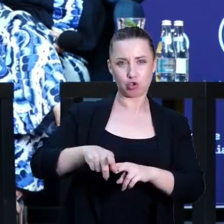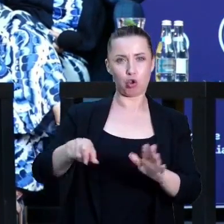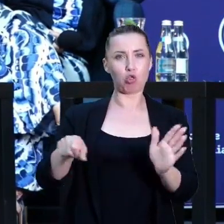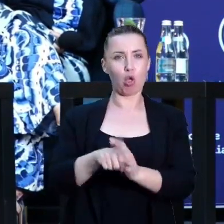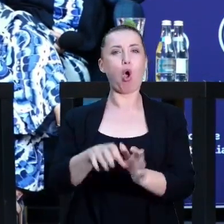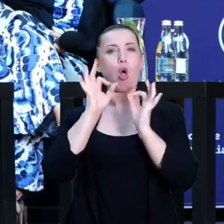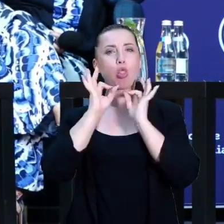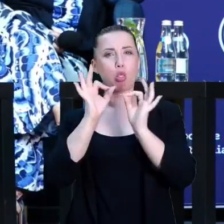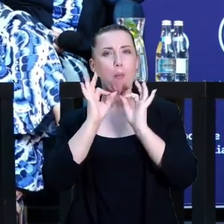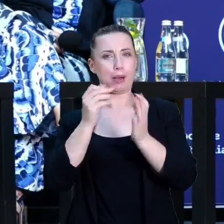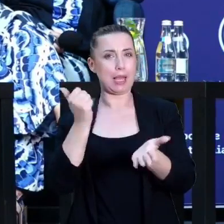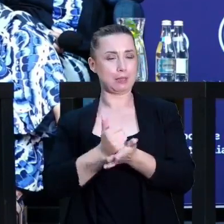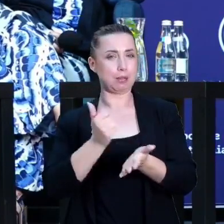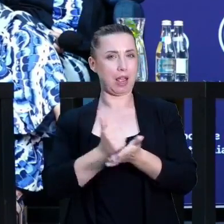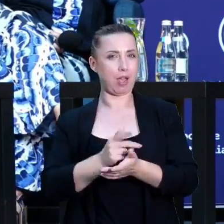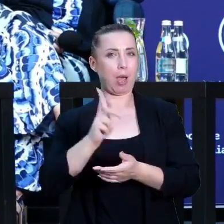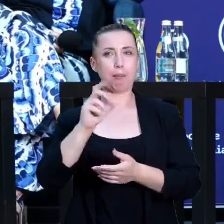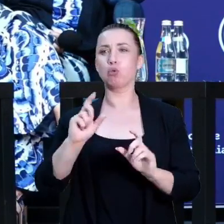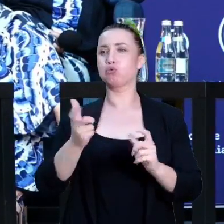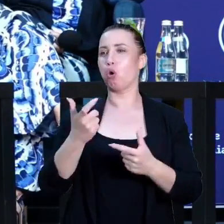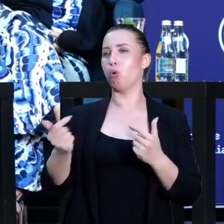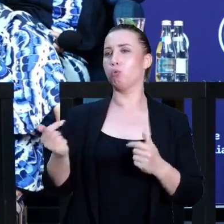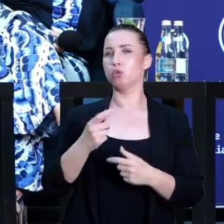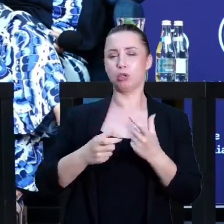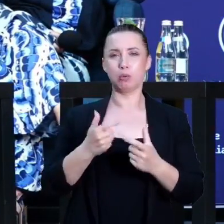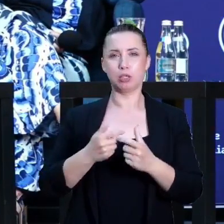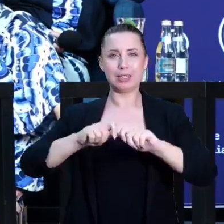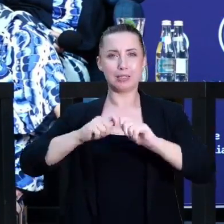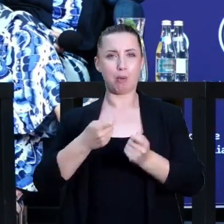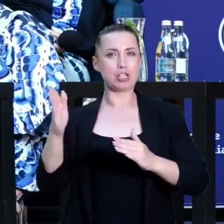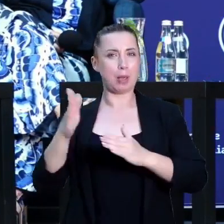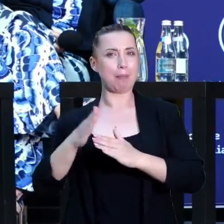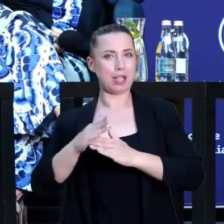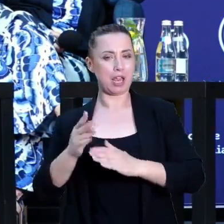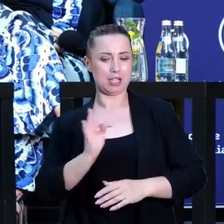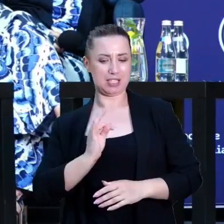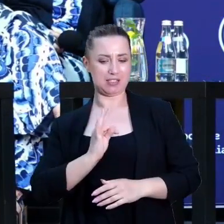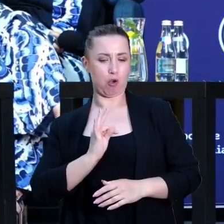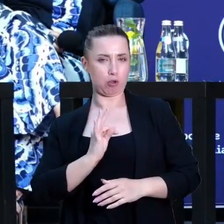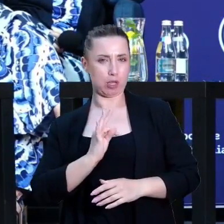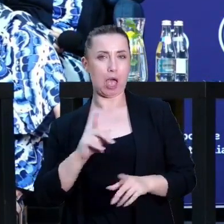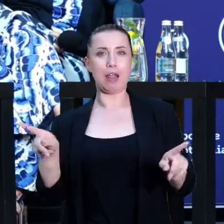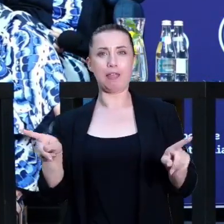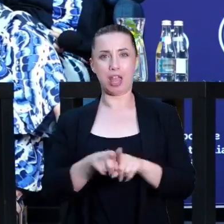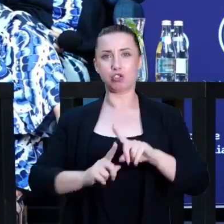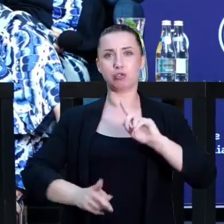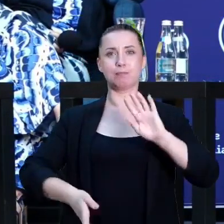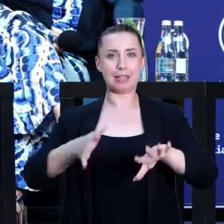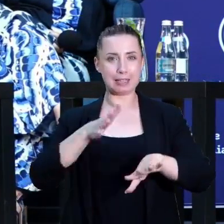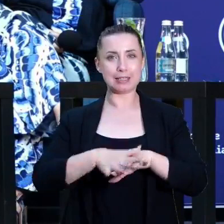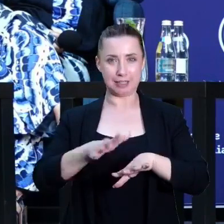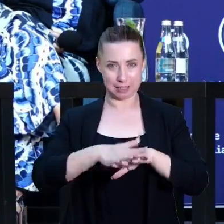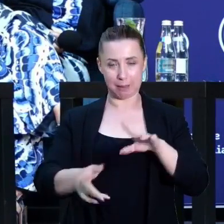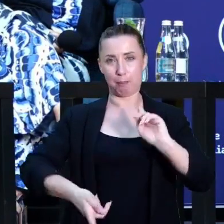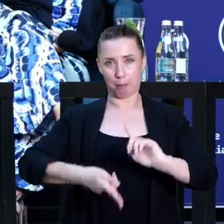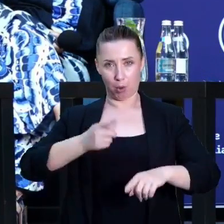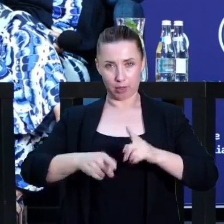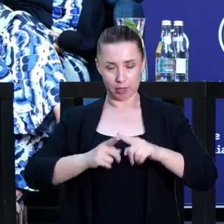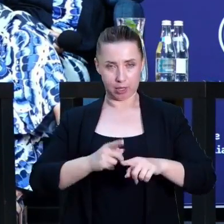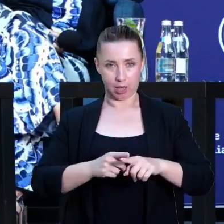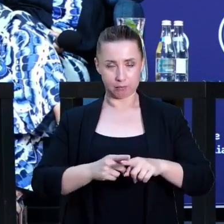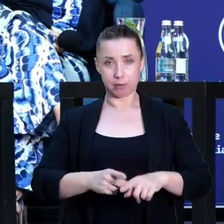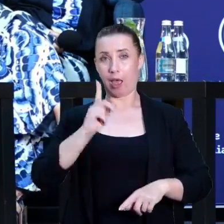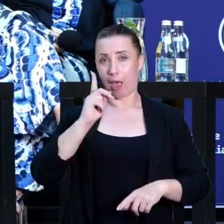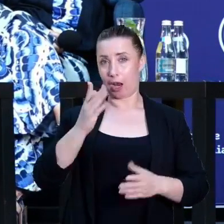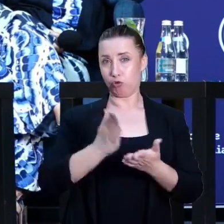jak wiemy, bo musimy pokonać nie tylko swoje bariery, ale też te właśnie narzucane nam. Ale w jakim sensie, bo